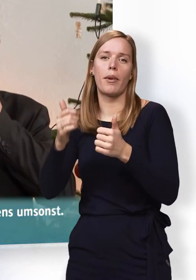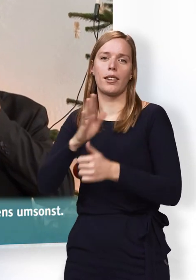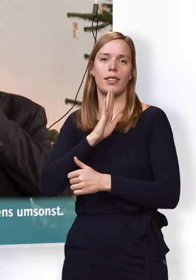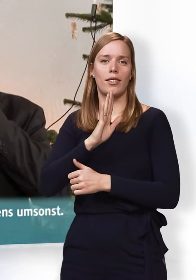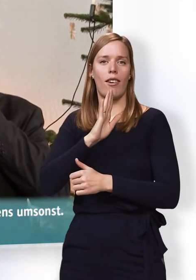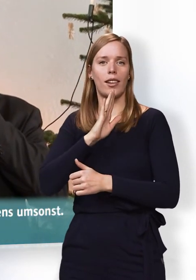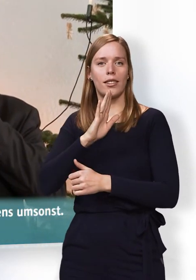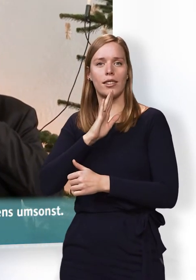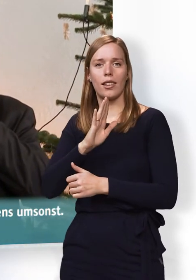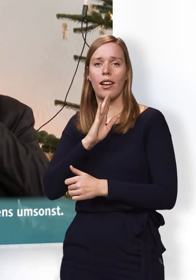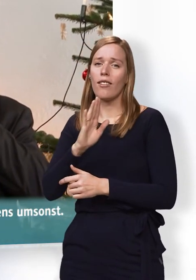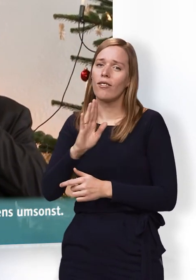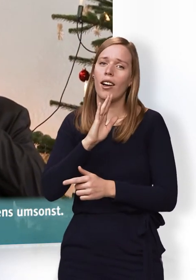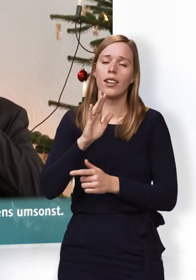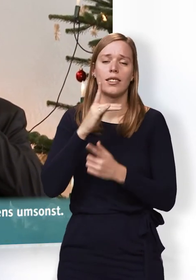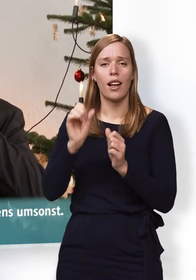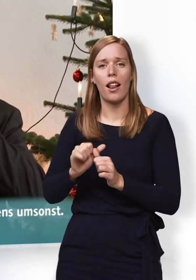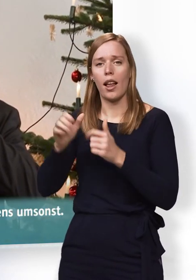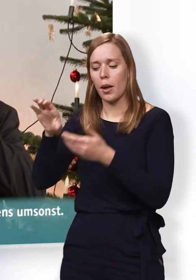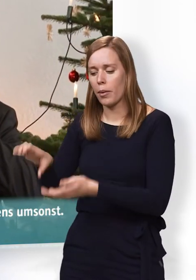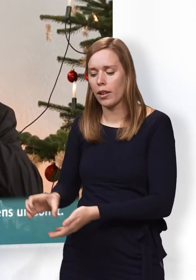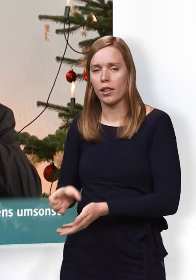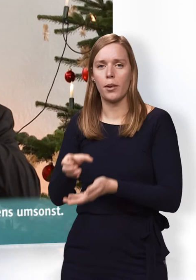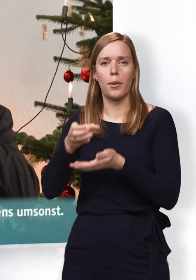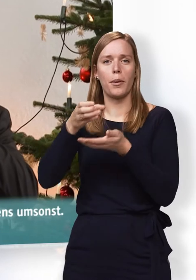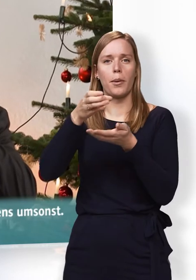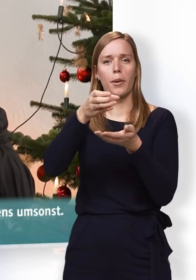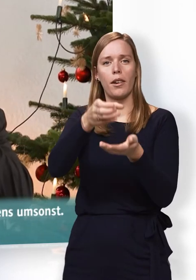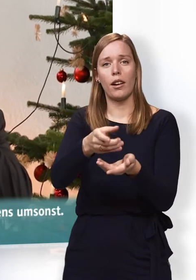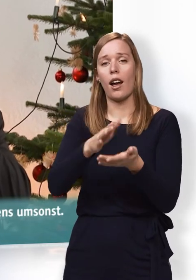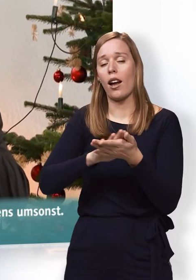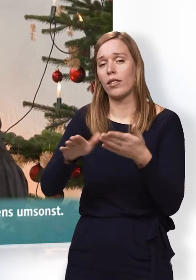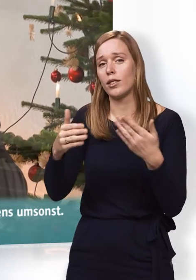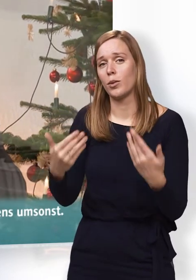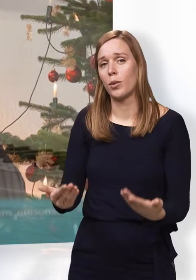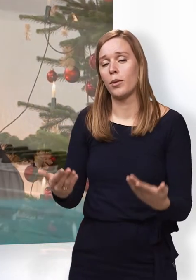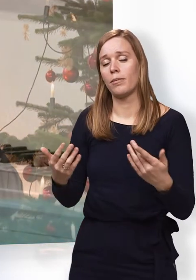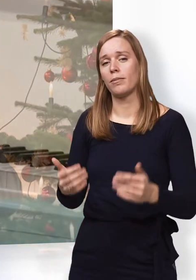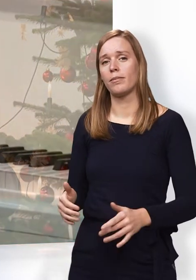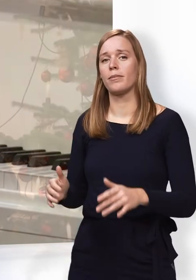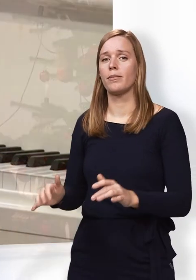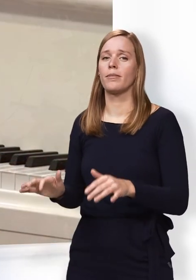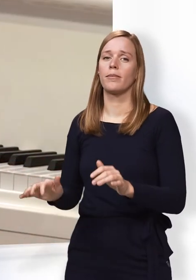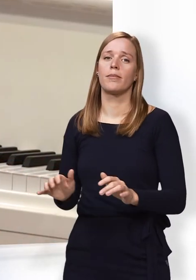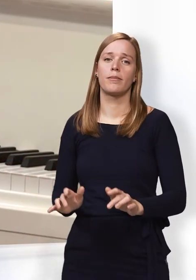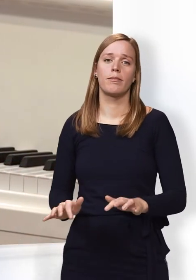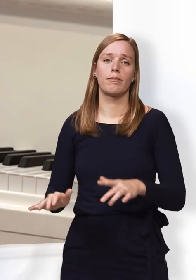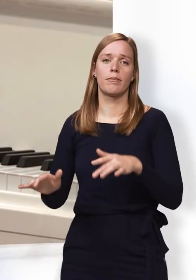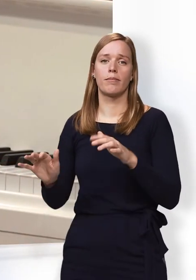Lebendiges Wasser, Wasser des Lebens umsonst.